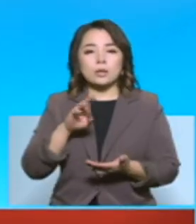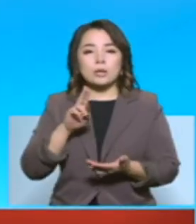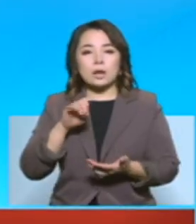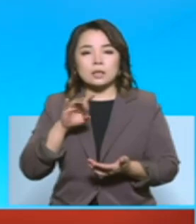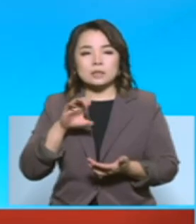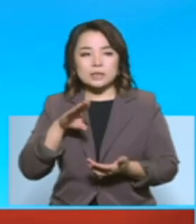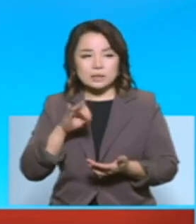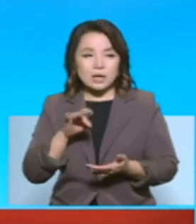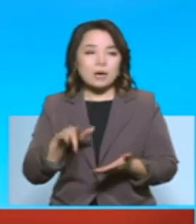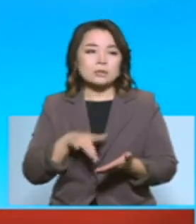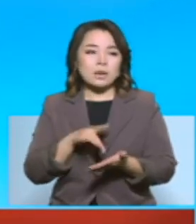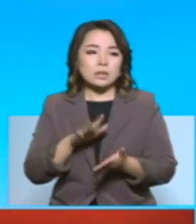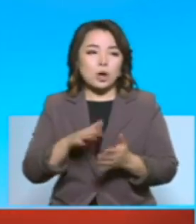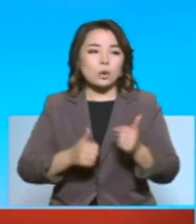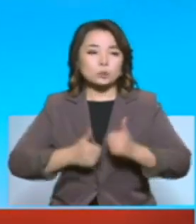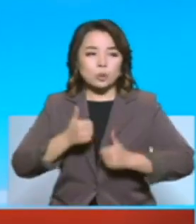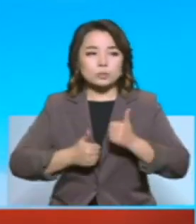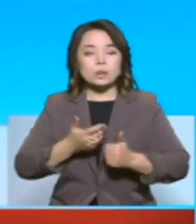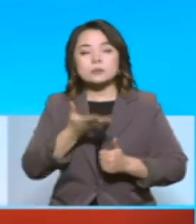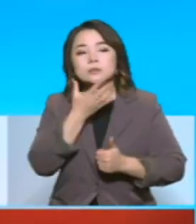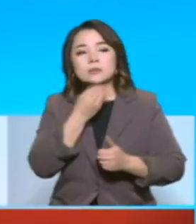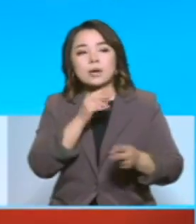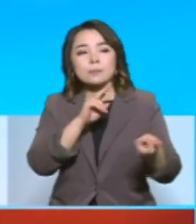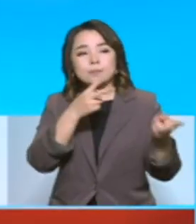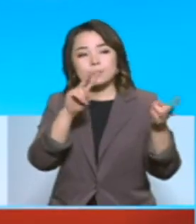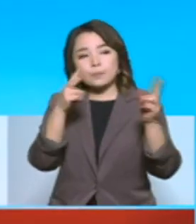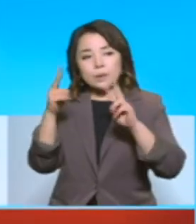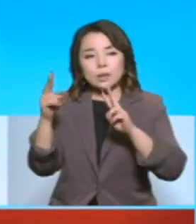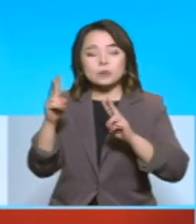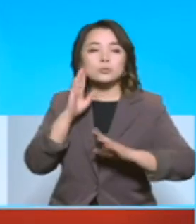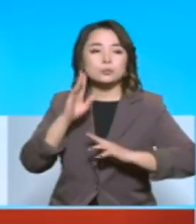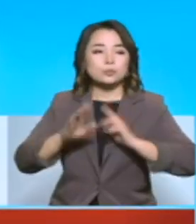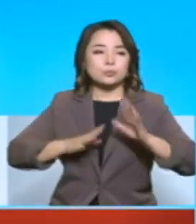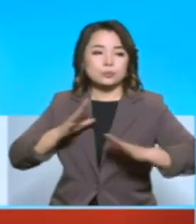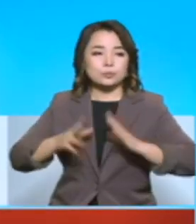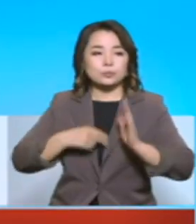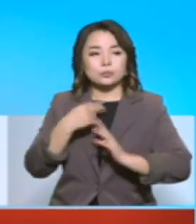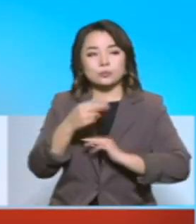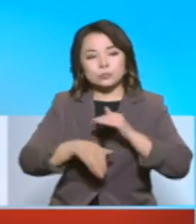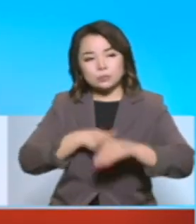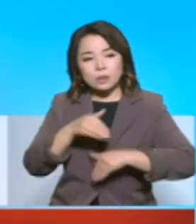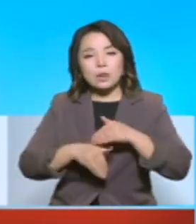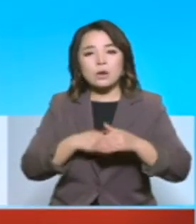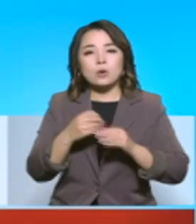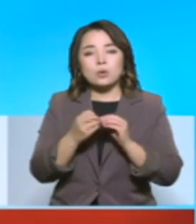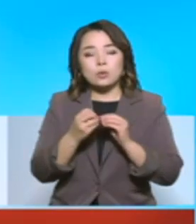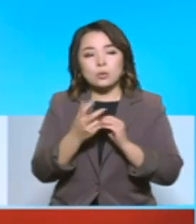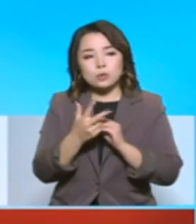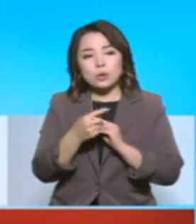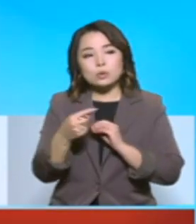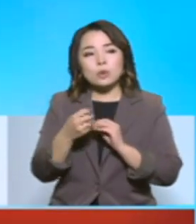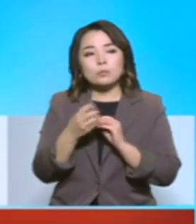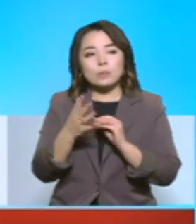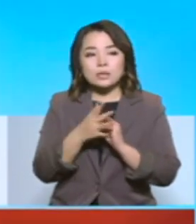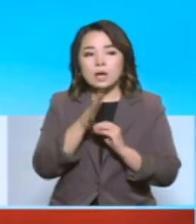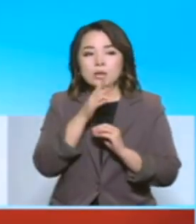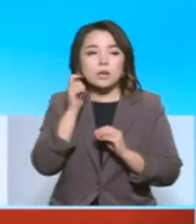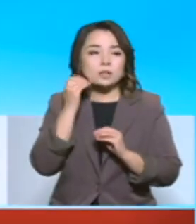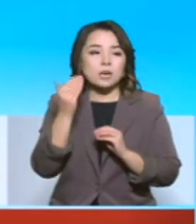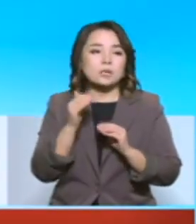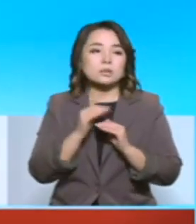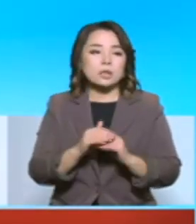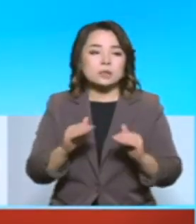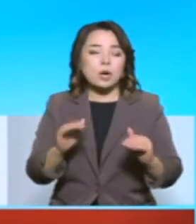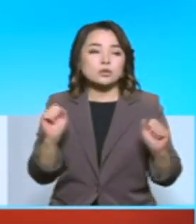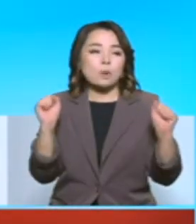қаласында өтіп жатқан сайыста көркем жүзуден Қазақстан құрамасы жеңіс тұғырына көтерілді. 13-15 жас аралығындағы спортшы қыздарымыз